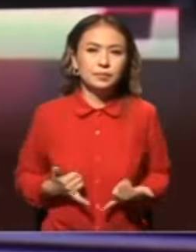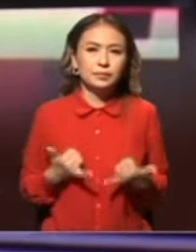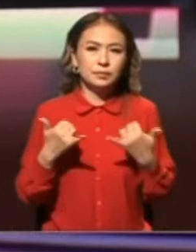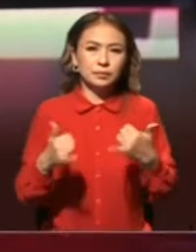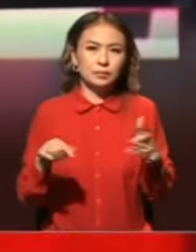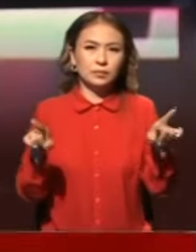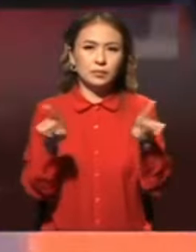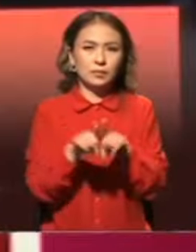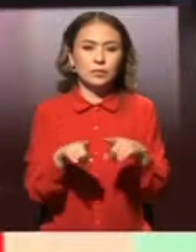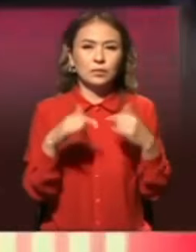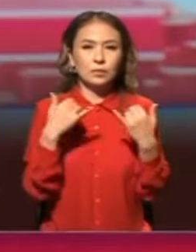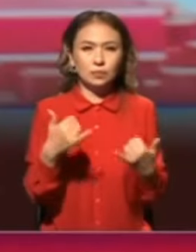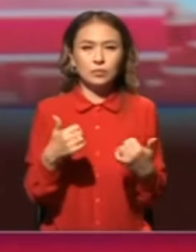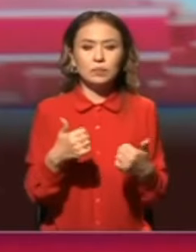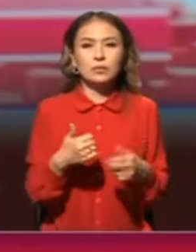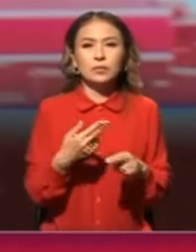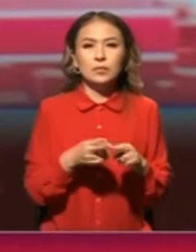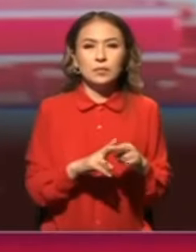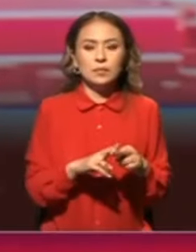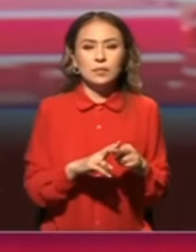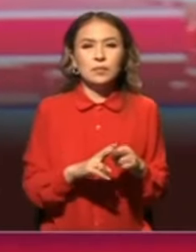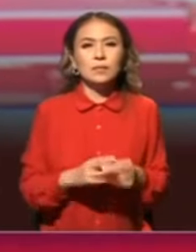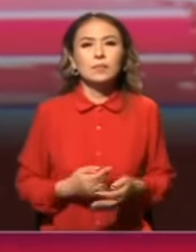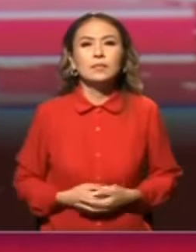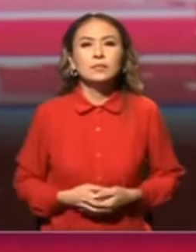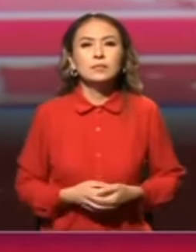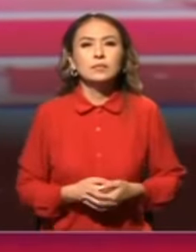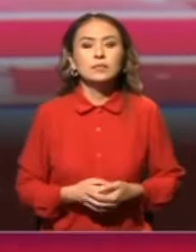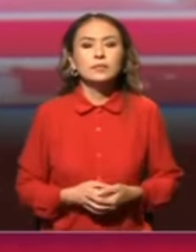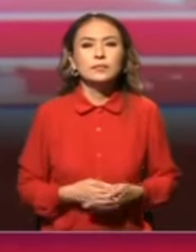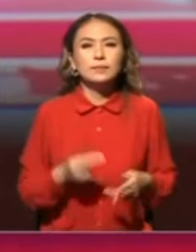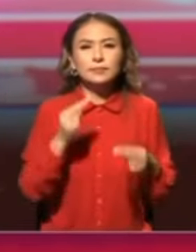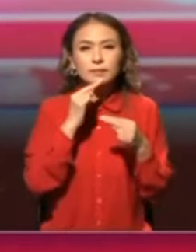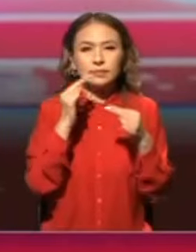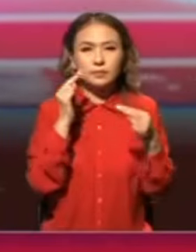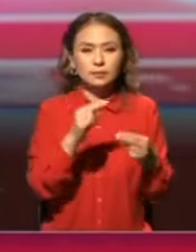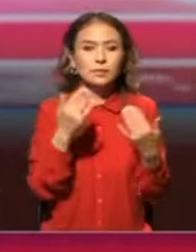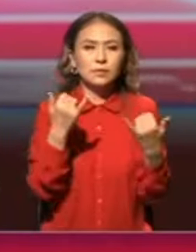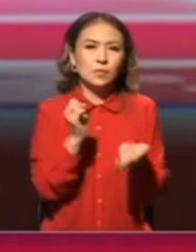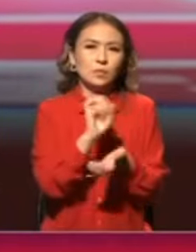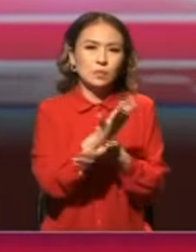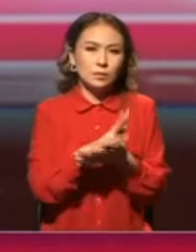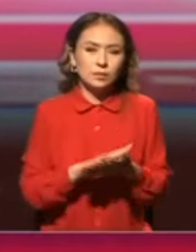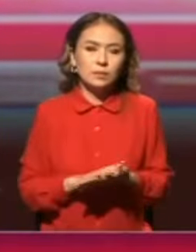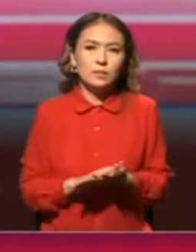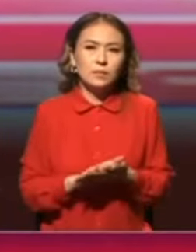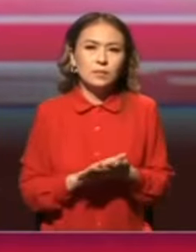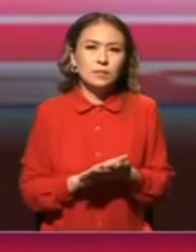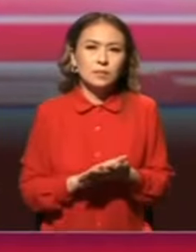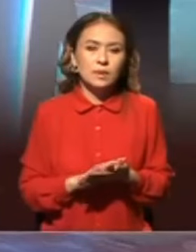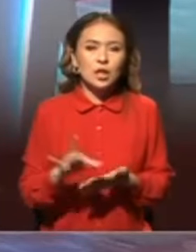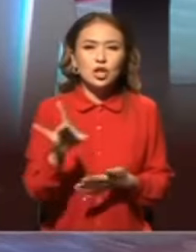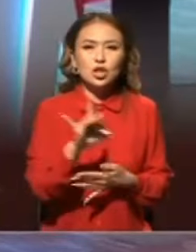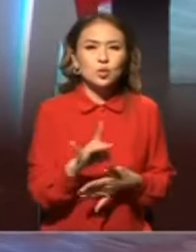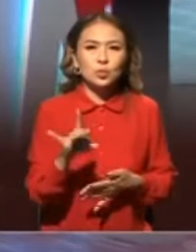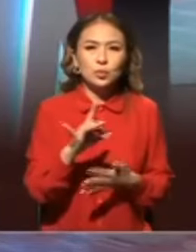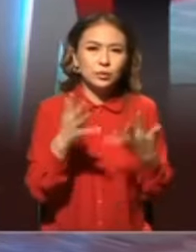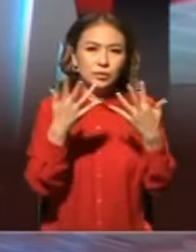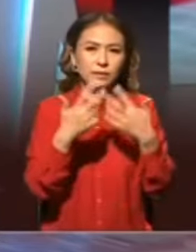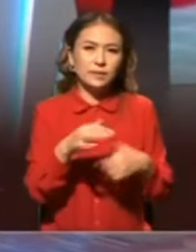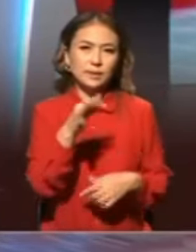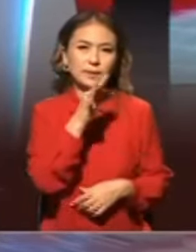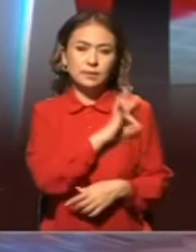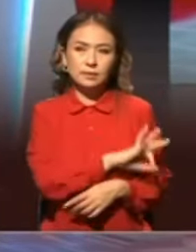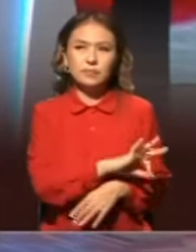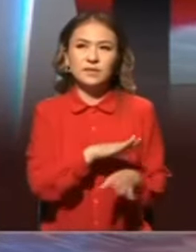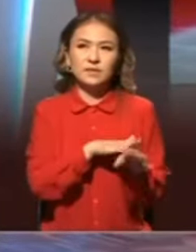дүниелерге қазір біз жақсы акцентіміз ғой, басымдық беріп, оны одан әрі осы мынау республика көлемінде тиімді